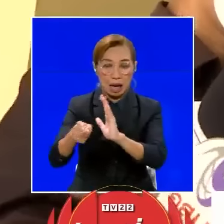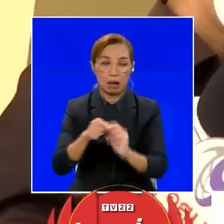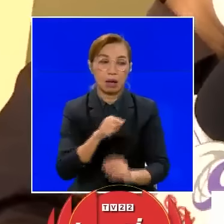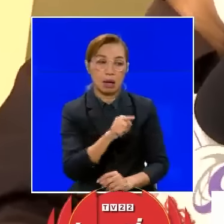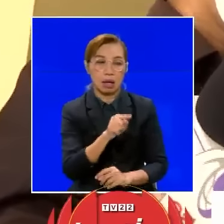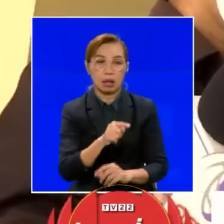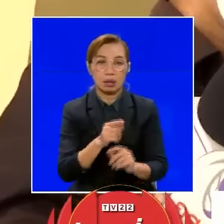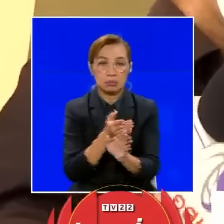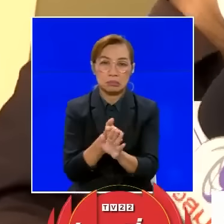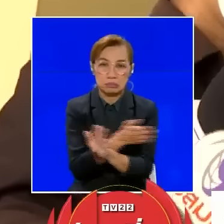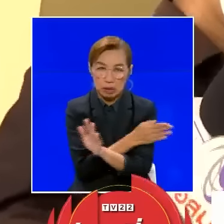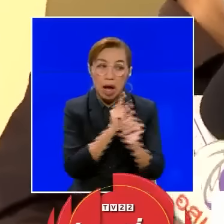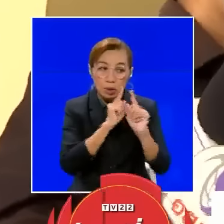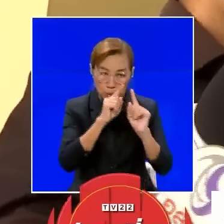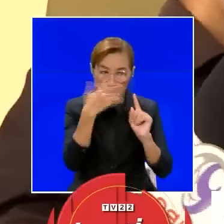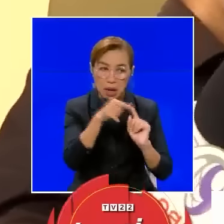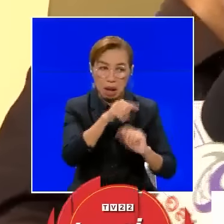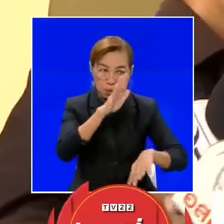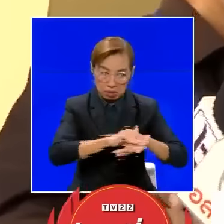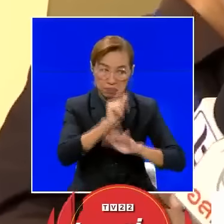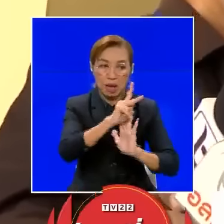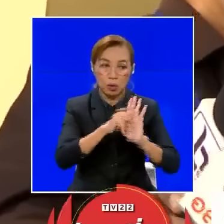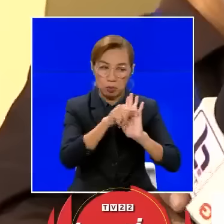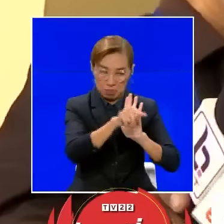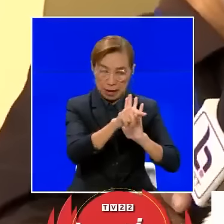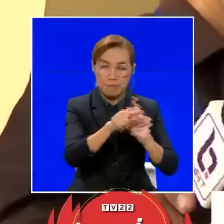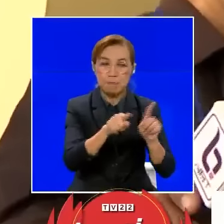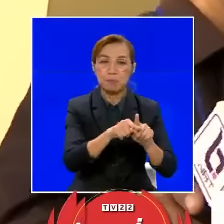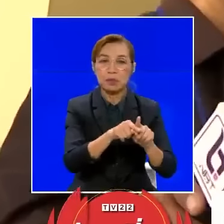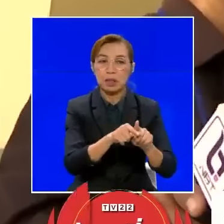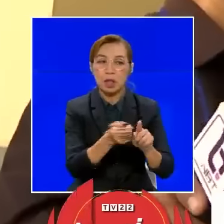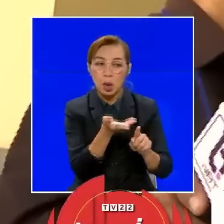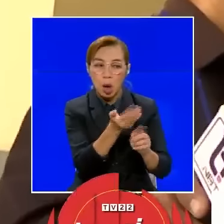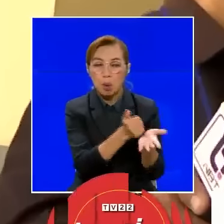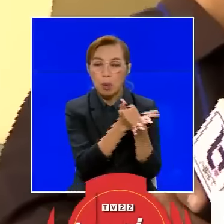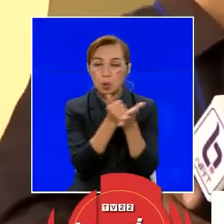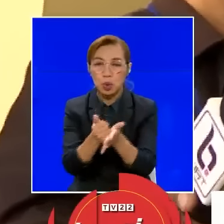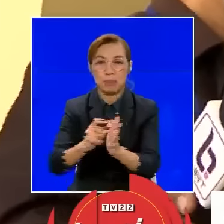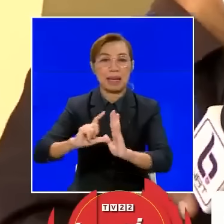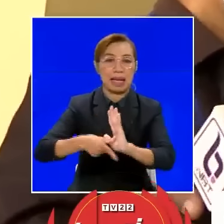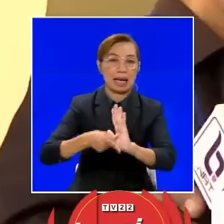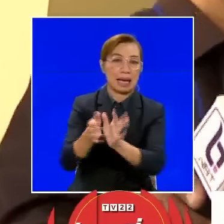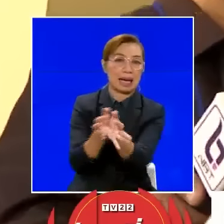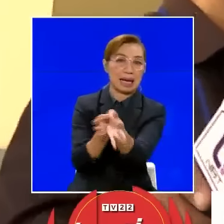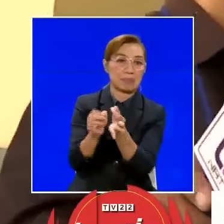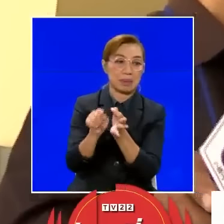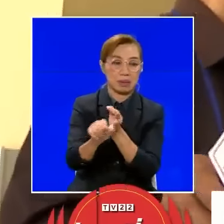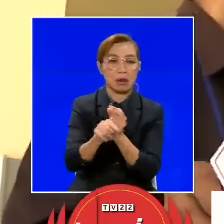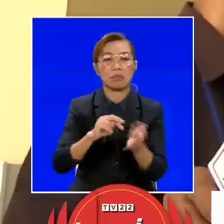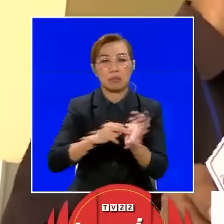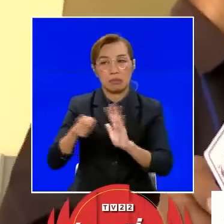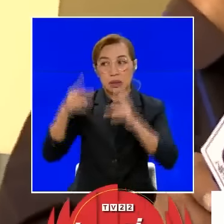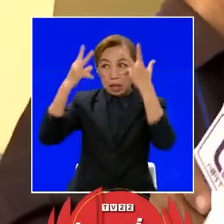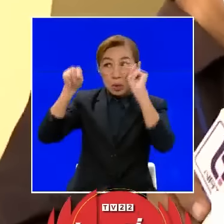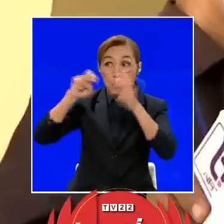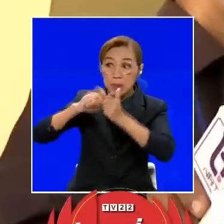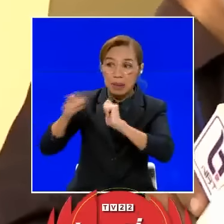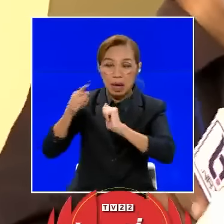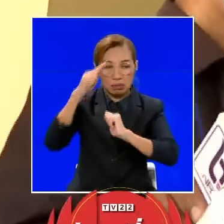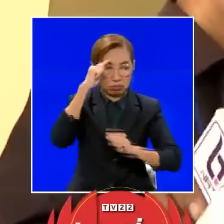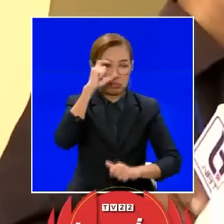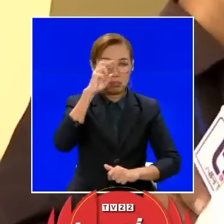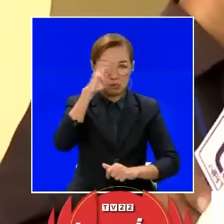ไปพูดคุยกันมาเพราะว่าท่านก็เชี่ยวชาญกฎหมายอ่ะน่าจะมีทางออกของทางที่ขรุขระหน่อยสำหรับท่านนายกเศรษฐา